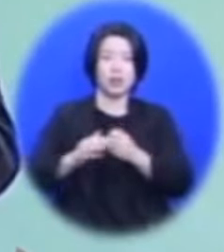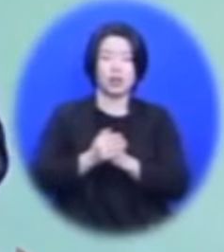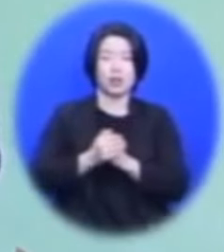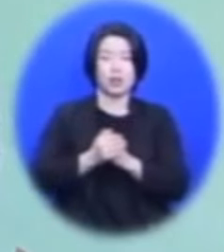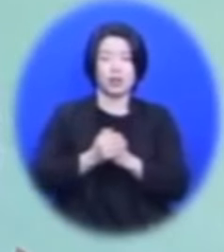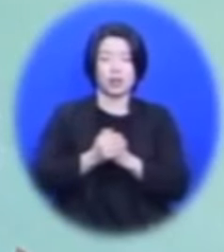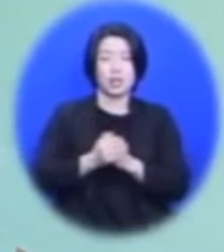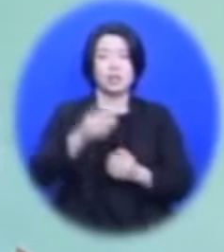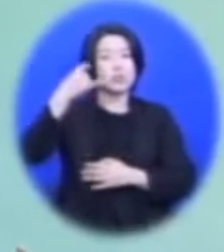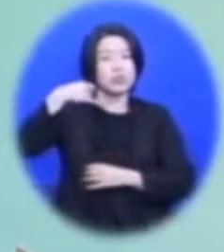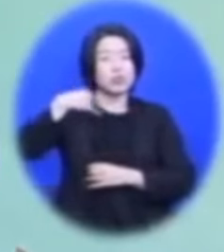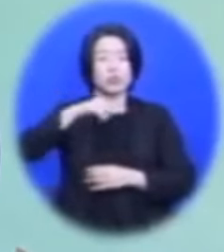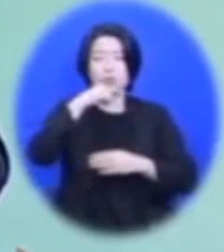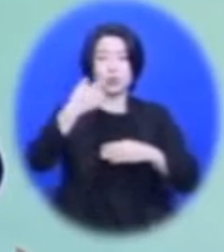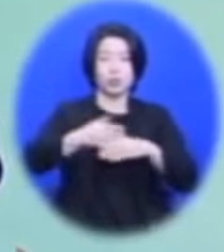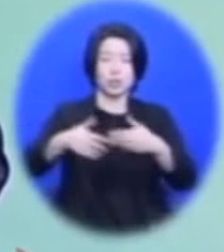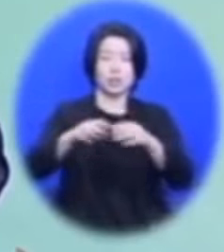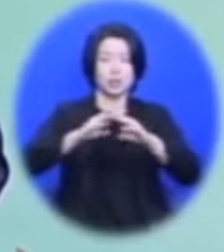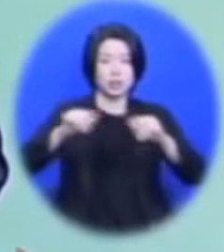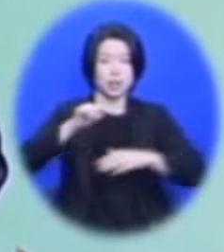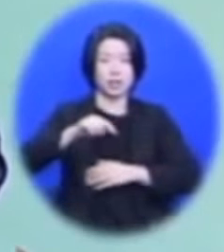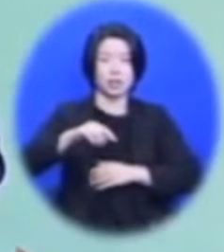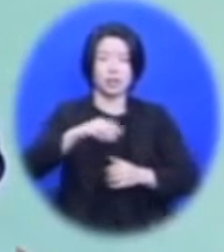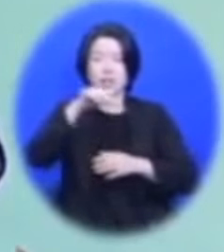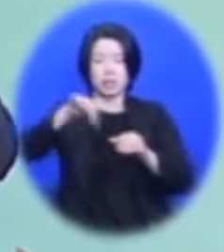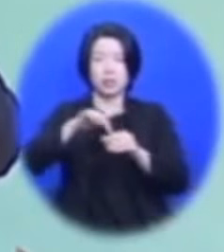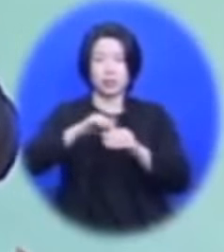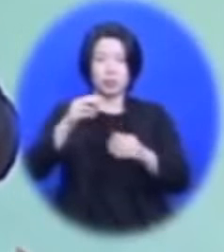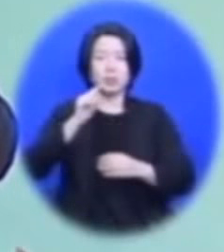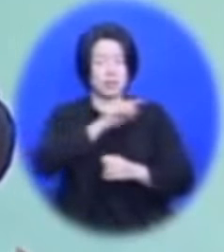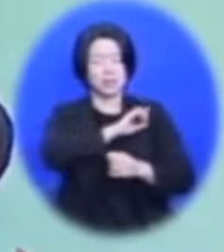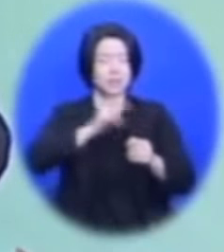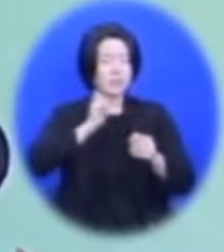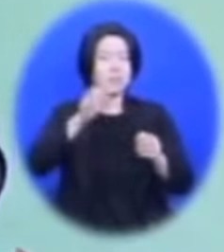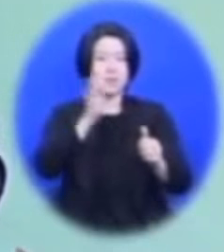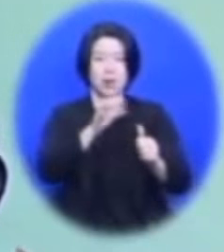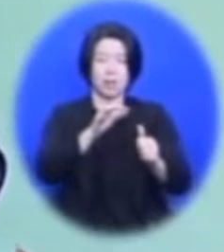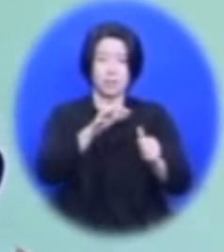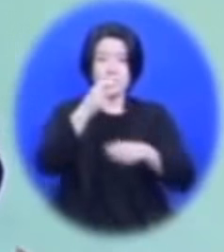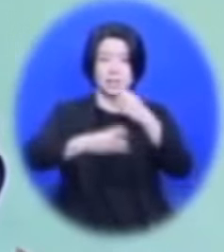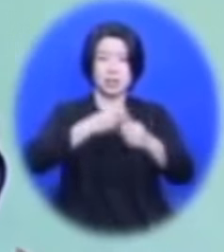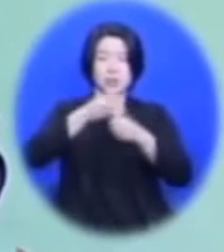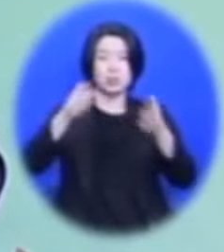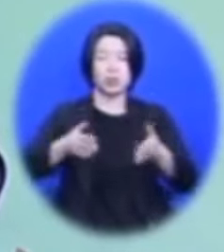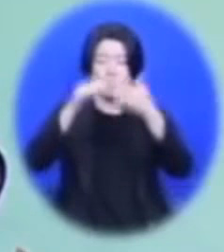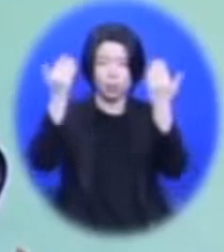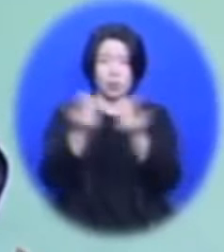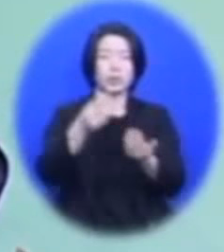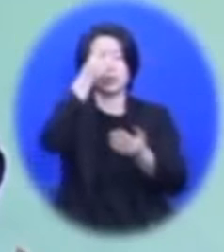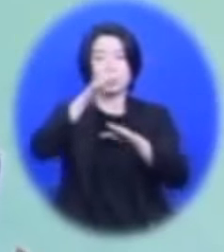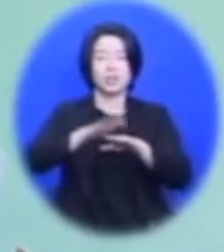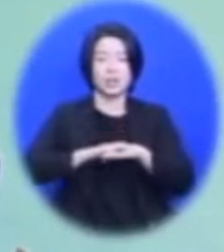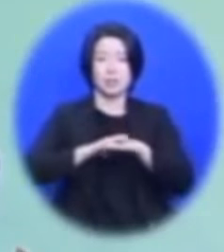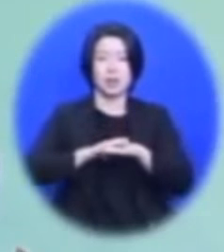중국 공산당이 기독교를 얼마나 핍박했는지 모릅니다. 30년 동안은 모든 예배 금지, 신학교